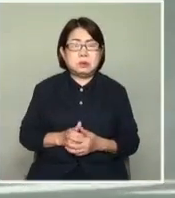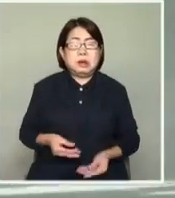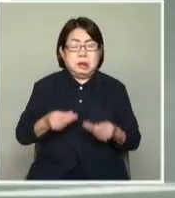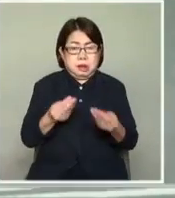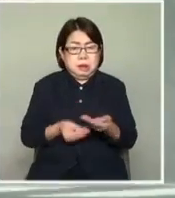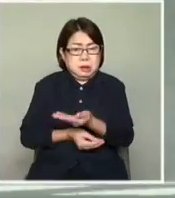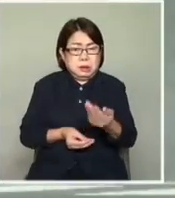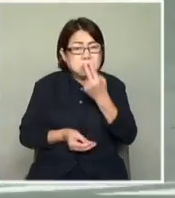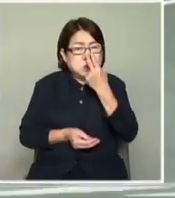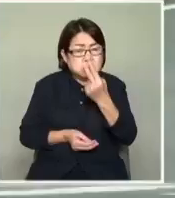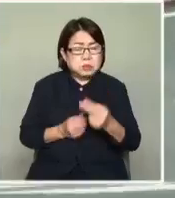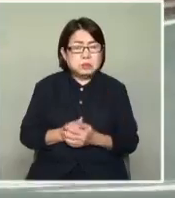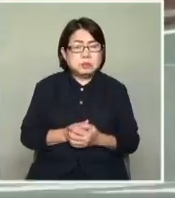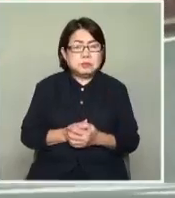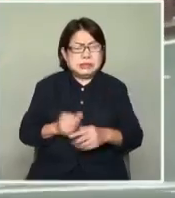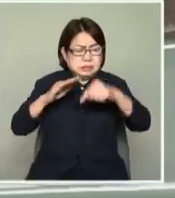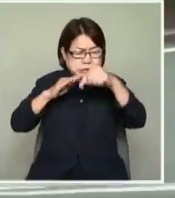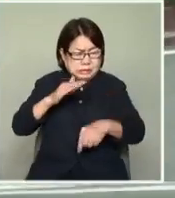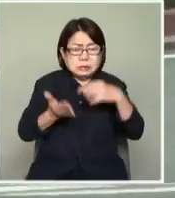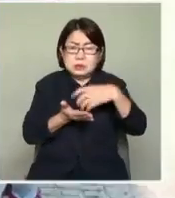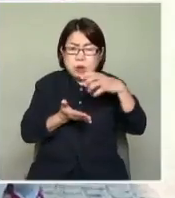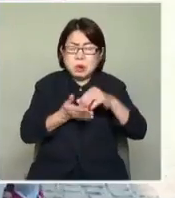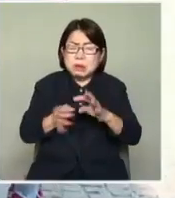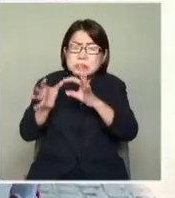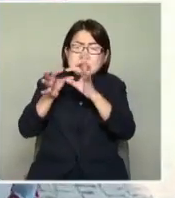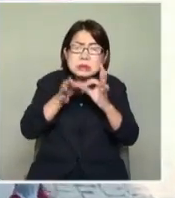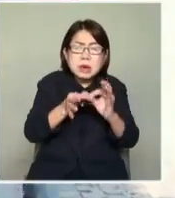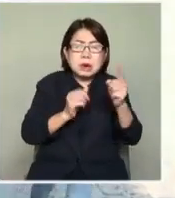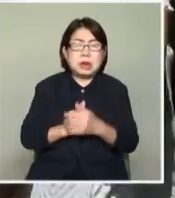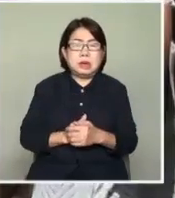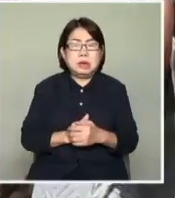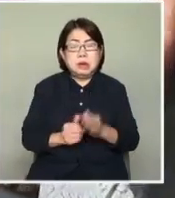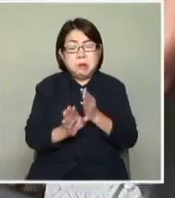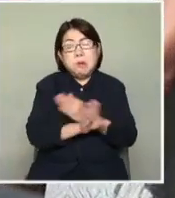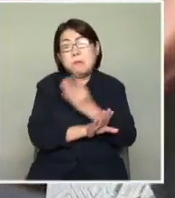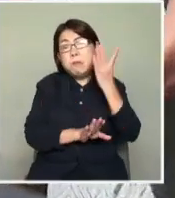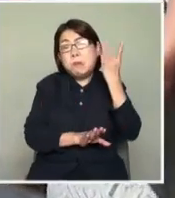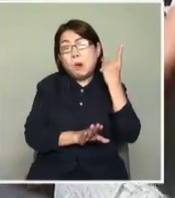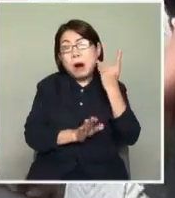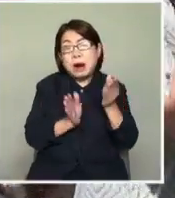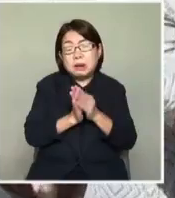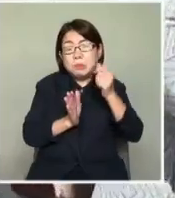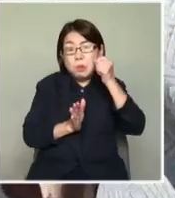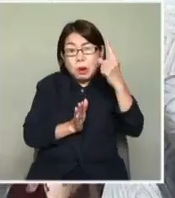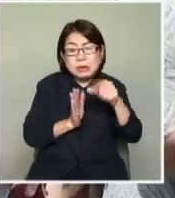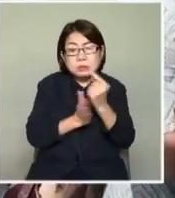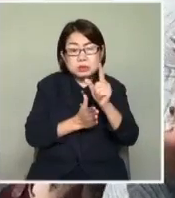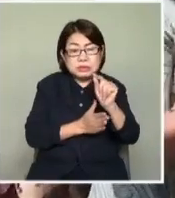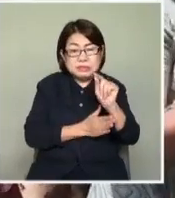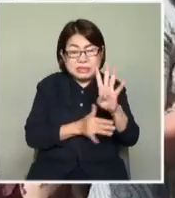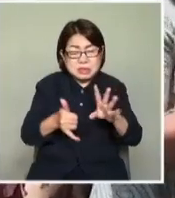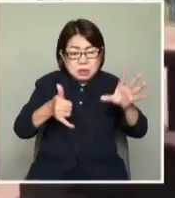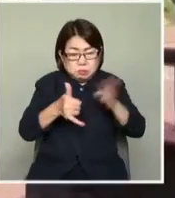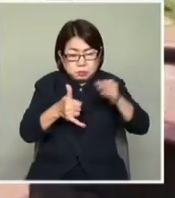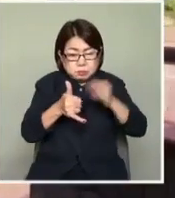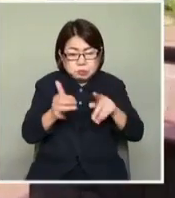มลงมาดูในรายละเอียดไปพร้อมๆกันแล้วกันสืบเนื่องจาก24ชั่วโมงที่ผ่านมาผู้ติดเชื้อโควิด-19 ใน